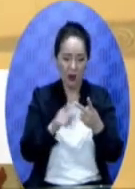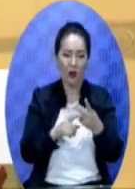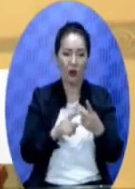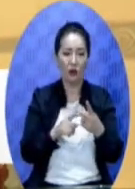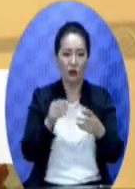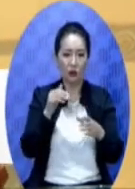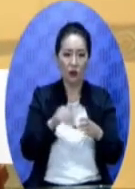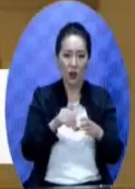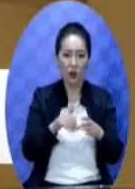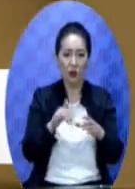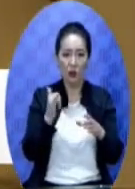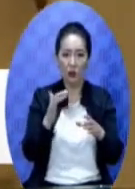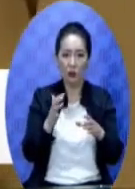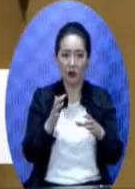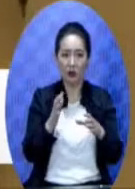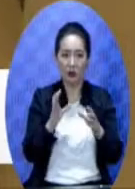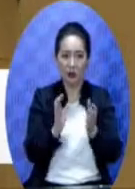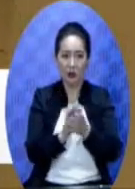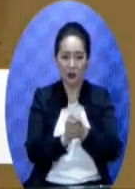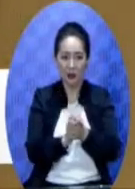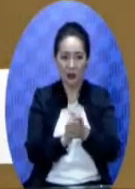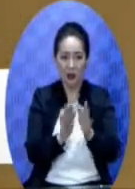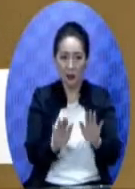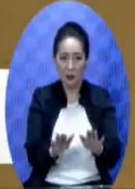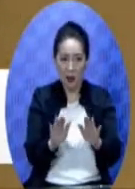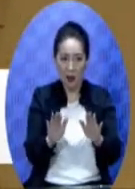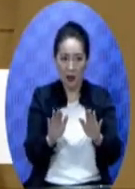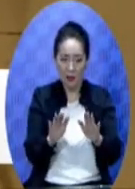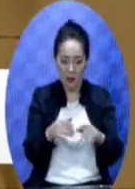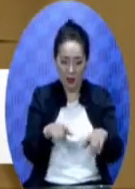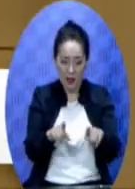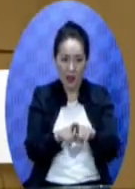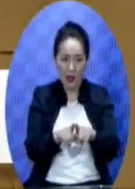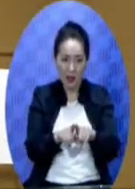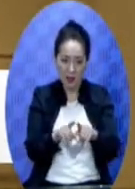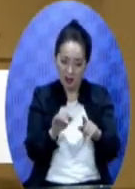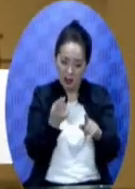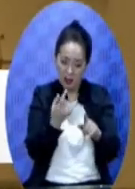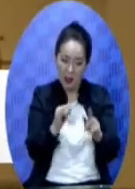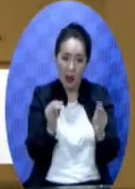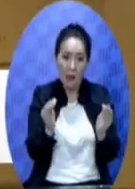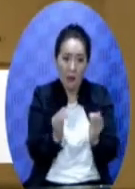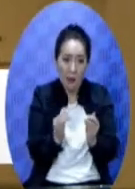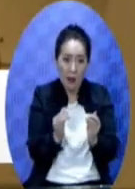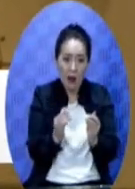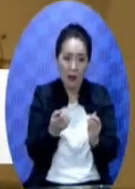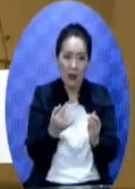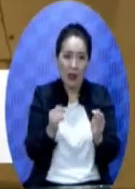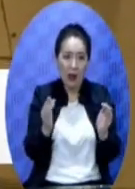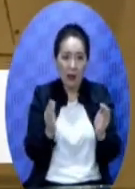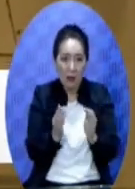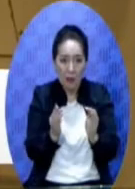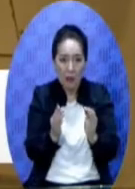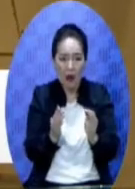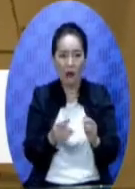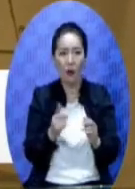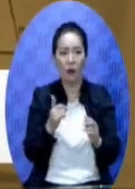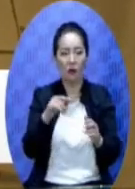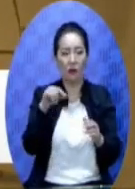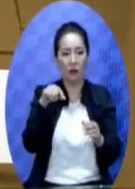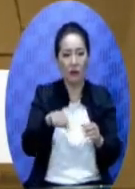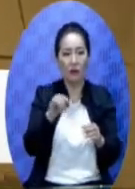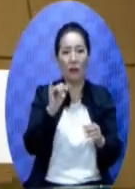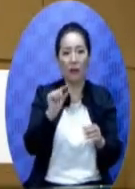бол дотор нь устай сав хийгээд тавьчих юм бол нөгөө эзэлхүүний зааг багсгаж байгаа учраас нөгөө баг хэмжээний ус гоочж